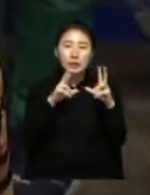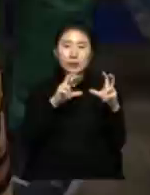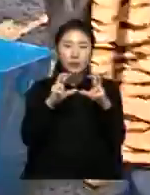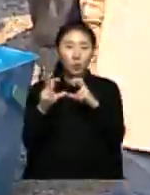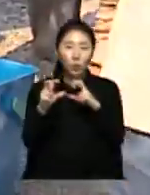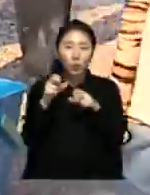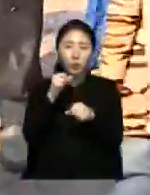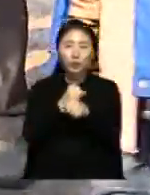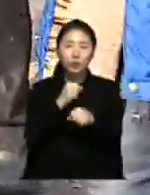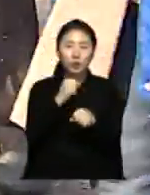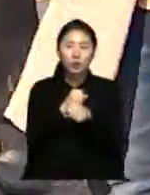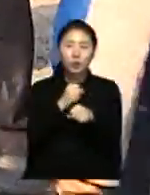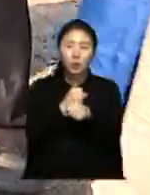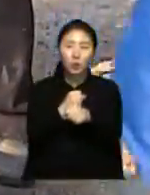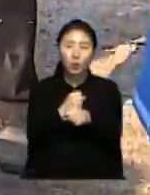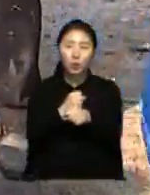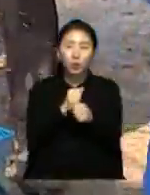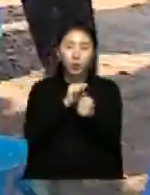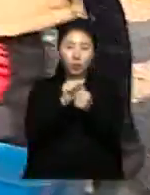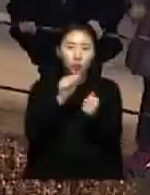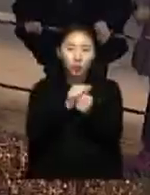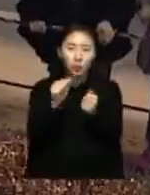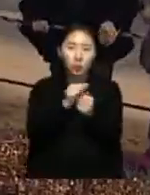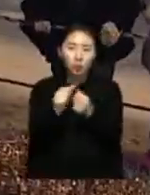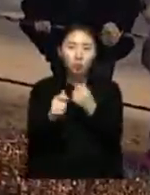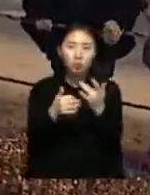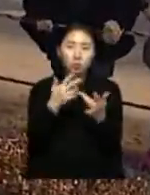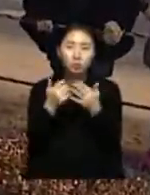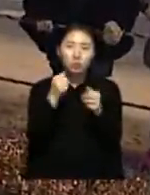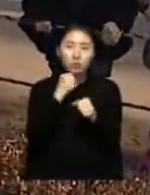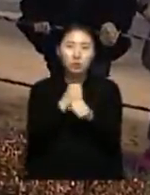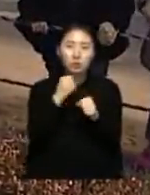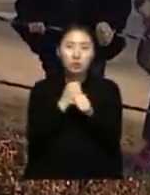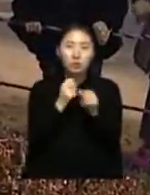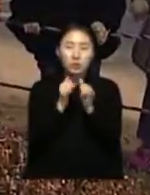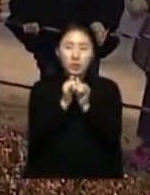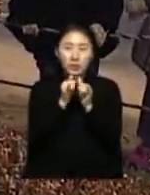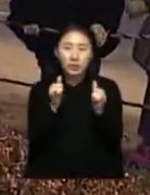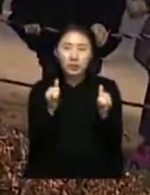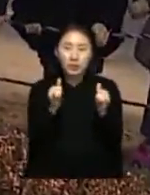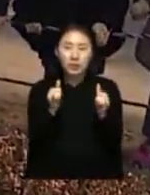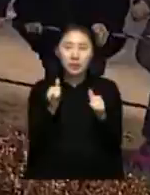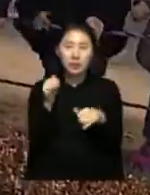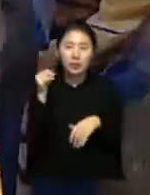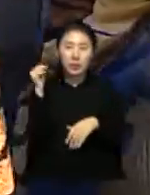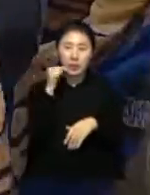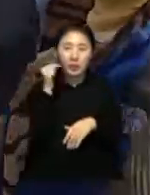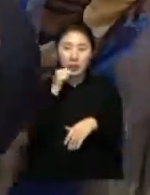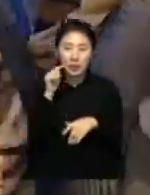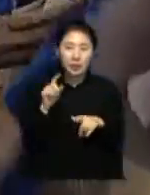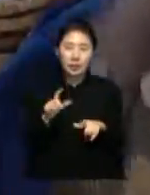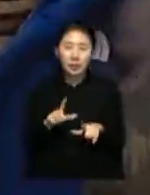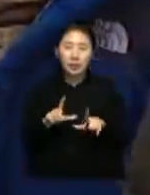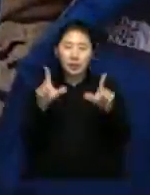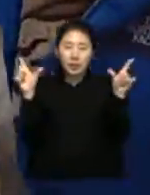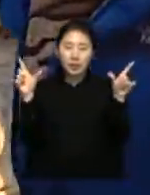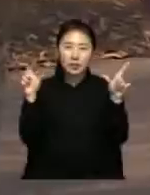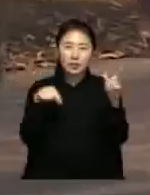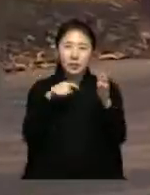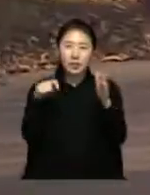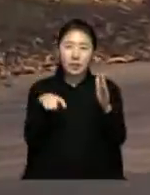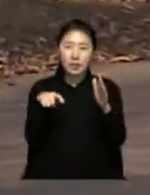공을 만들고 부싯돌을 이용해 불도 피워봅니다. 원시인이 그랬던 것처럼 혹독한 날씨 속에서도 사냥까지